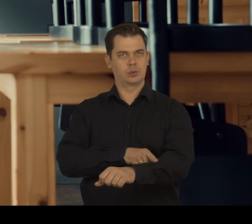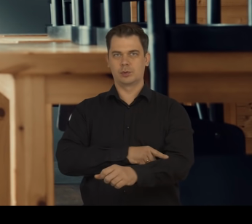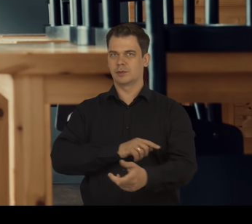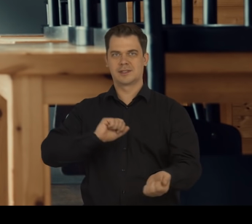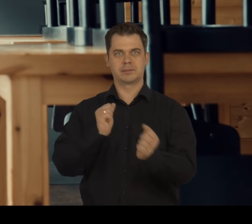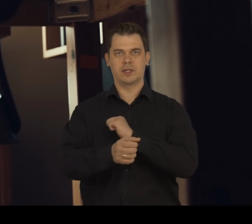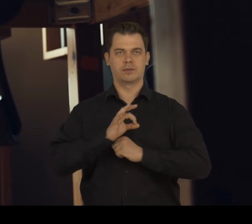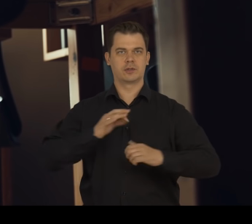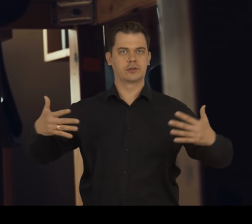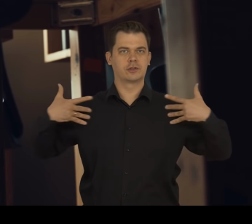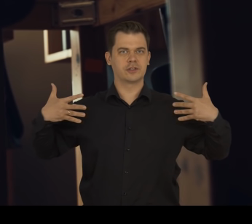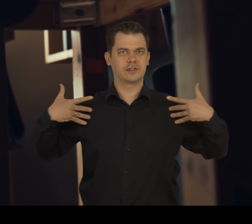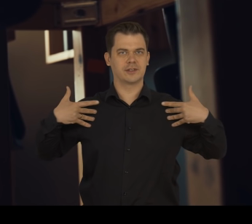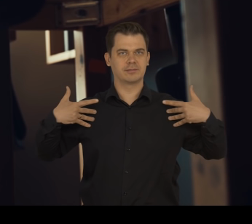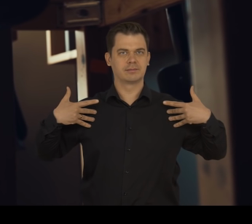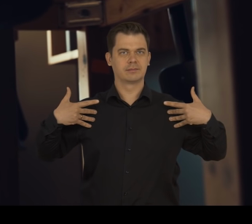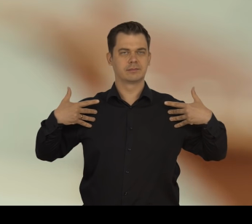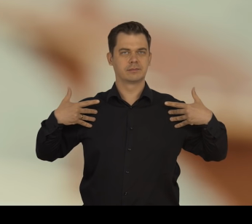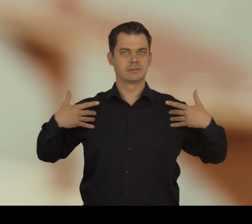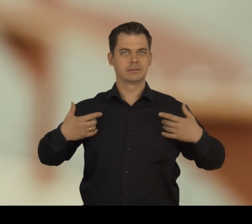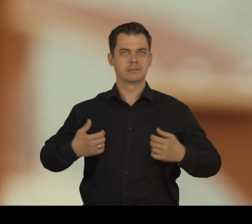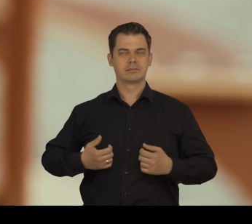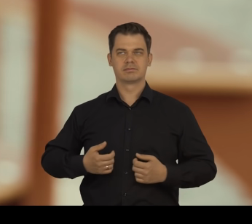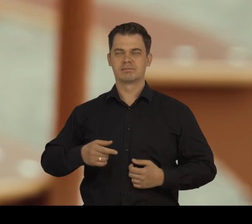Koronawirus na długo zmienił naszą rzeczywistość.